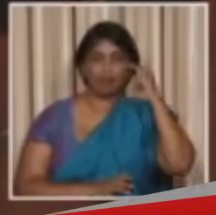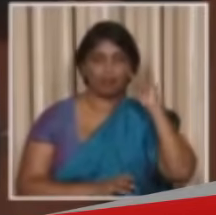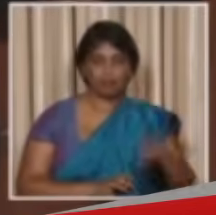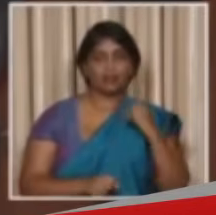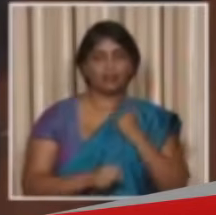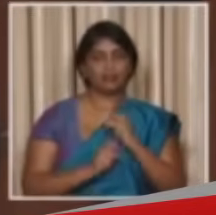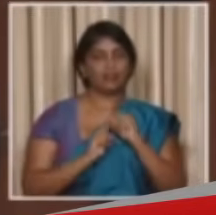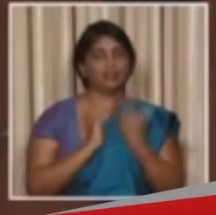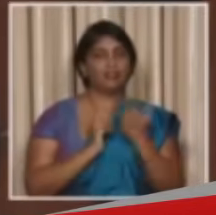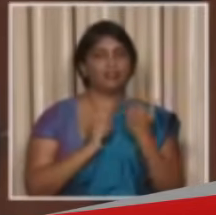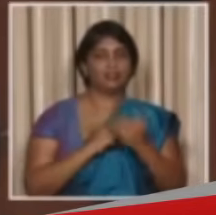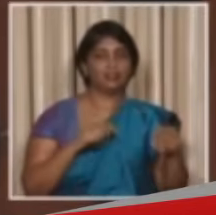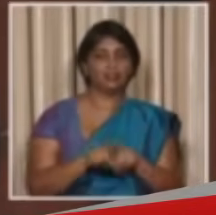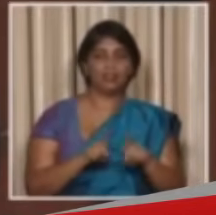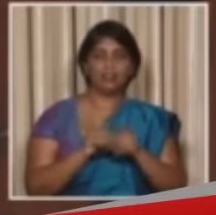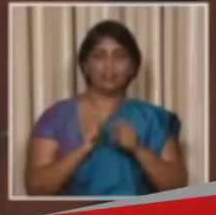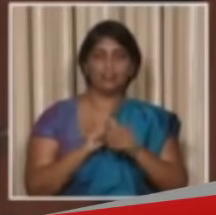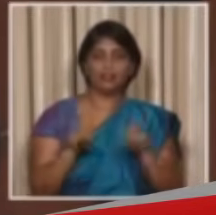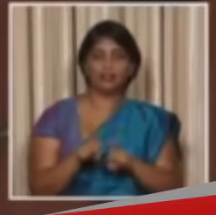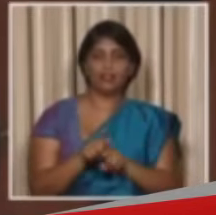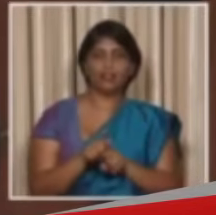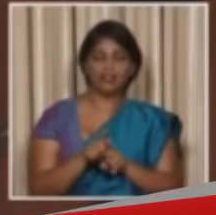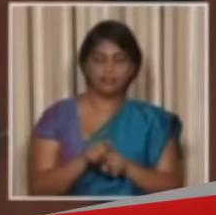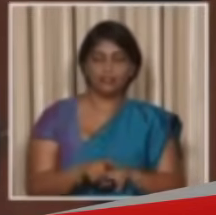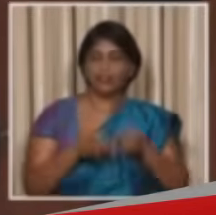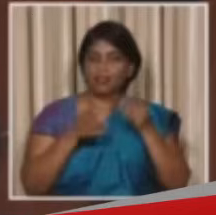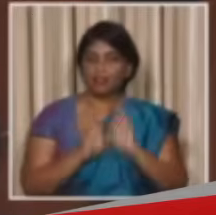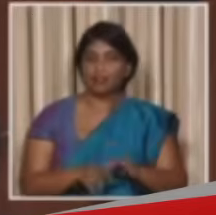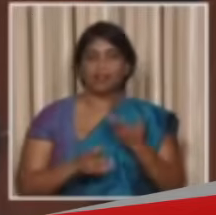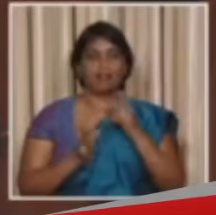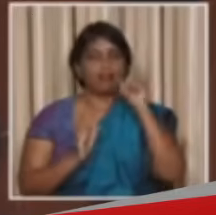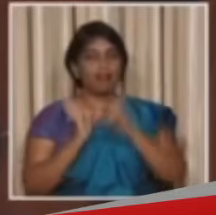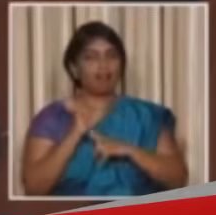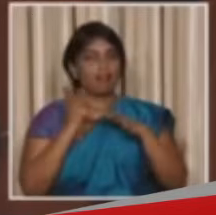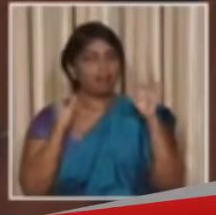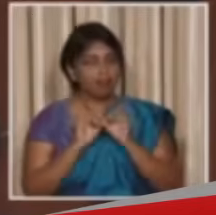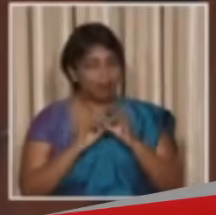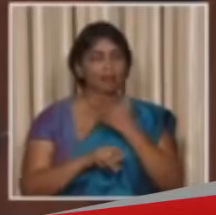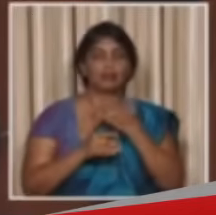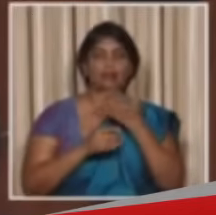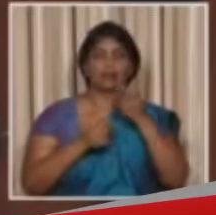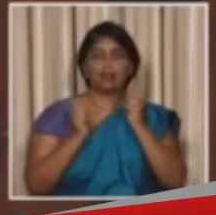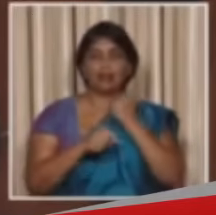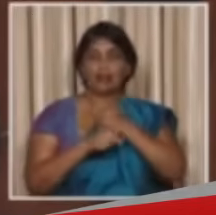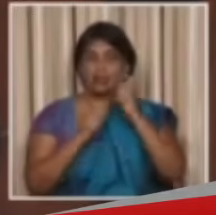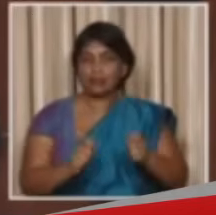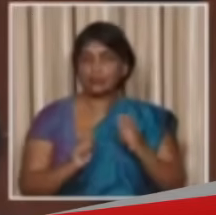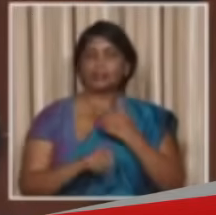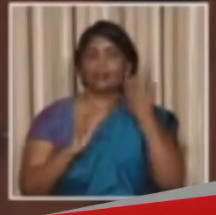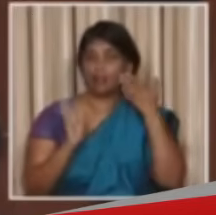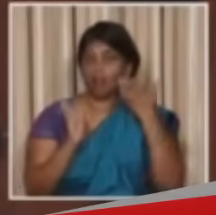රජයේ ප්‍රතිපත්තිය. ඉතින් මේ අවසාන වශයෙන් මම කියන්න කැමති මේ ඔට්ටු ඇල්ලීම සහ සූදු බදු පනත වගේ පනත් අලුත් පනත්